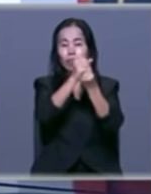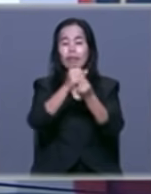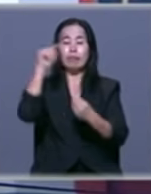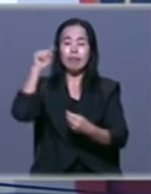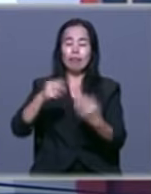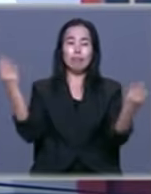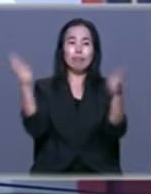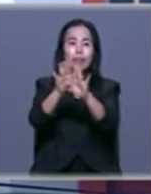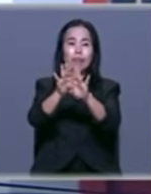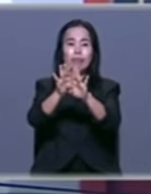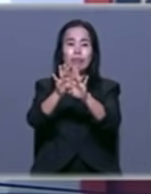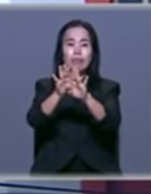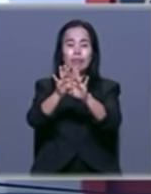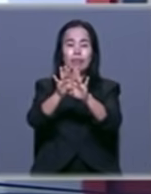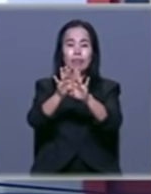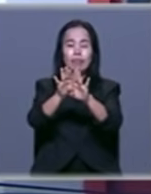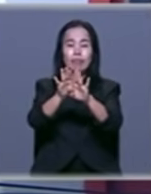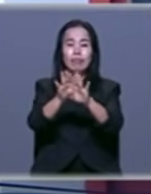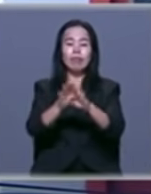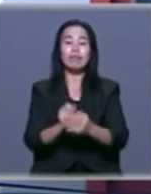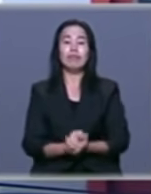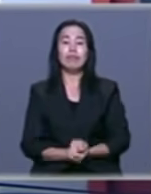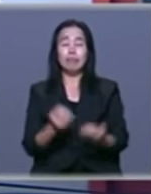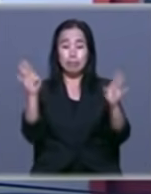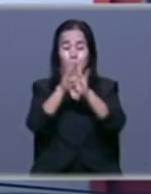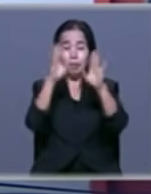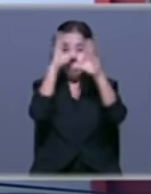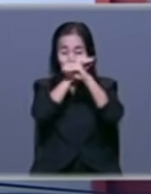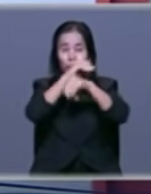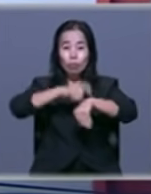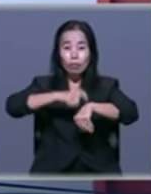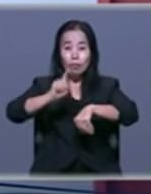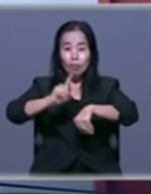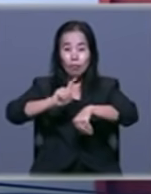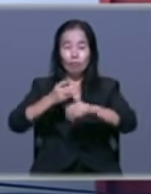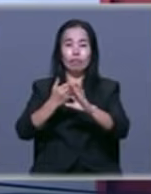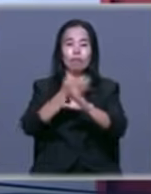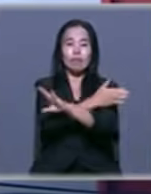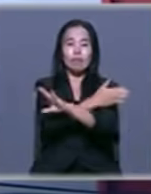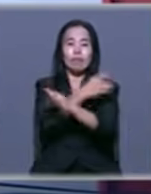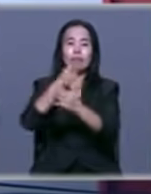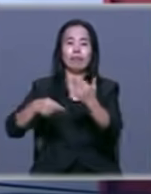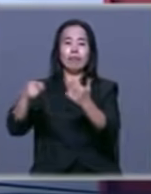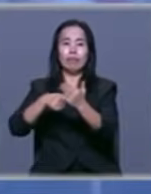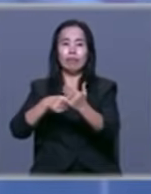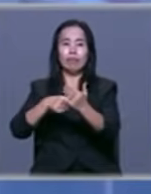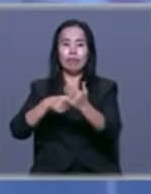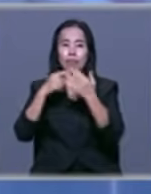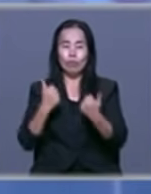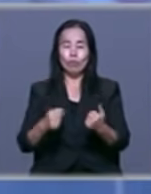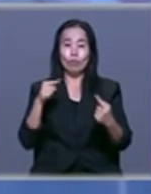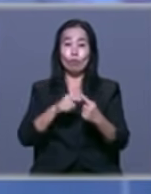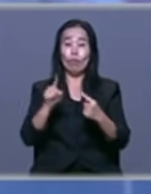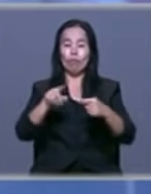ผิดซ้ำซาก ปิดปั๊บเลยแล้วปิดในช่วงไหน ก่อนเลือกตั้ง ในช่วงกำลังที่มี